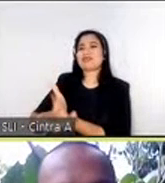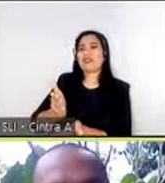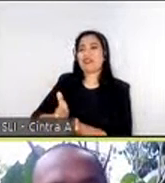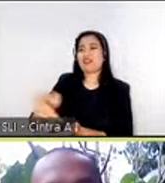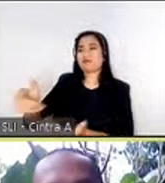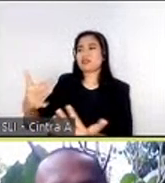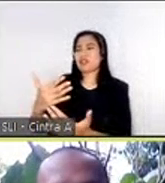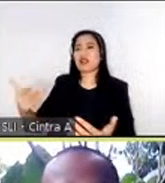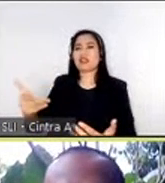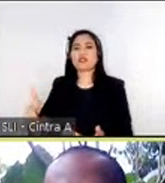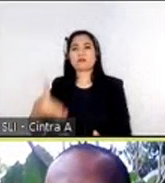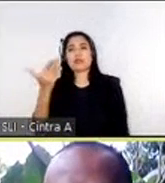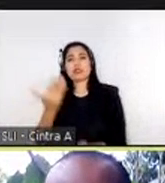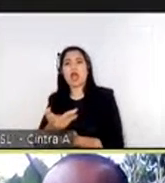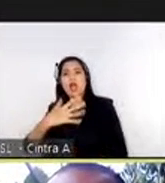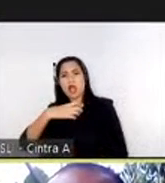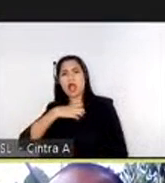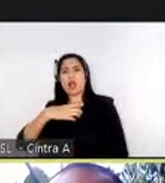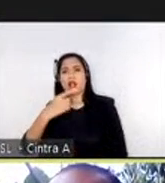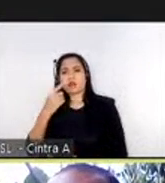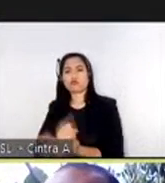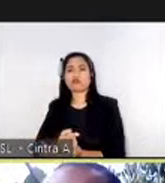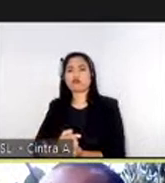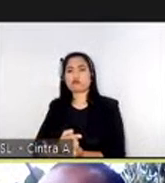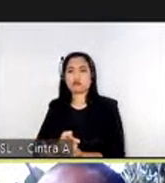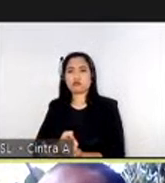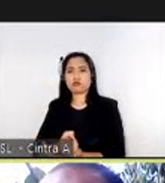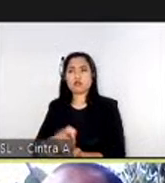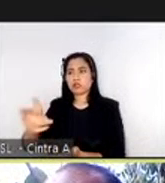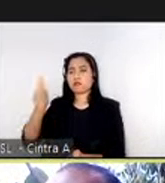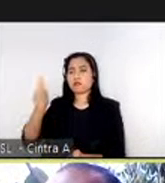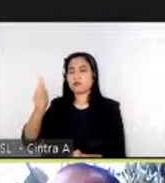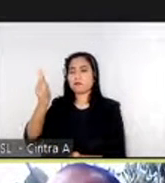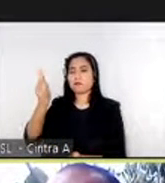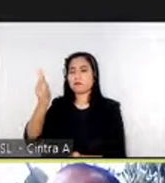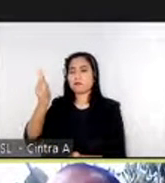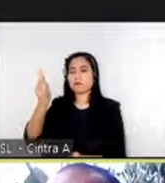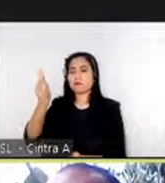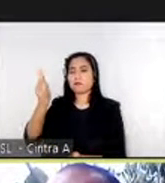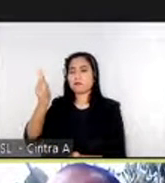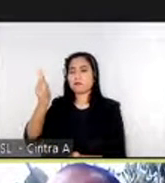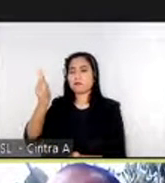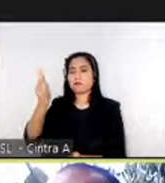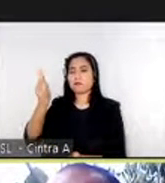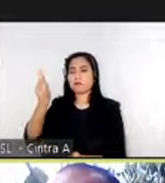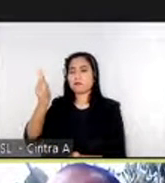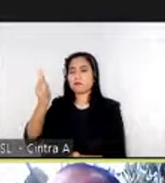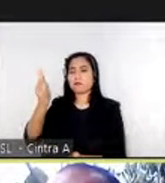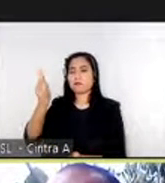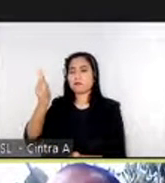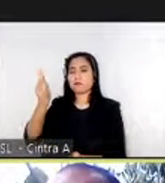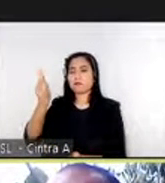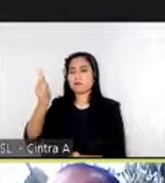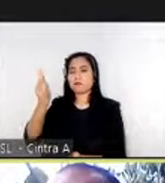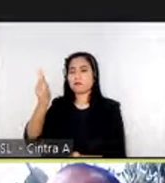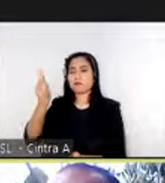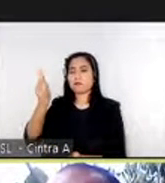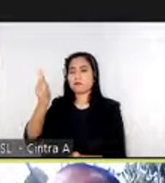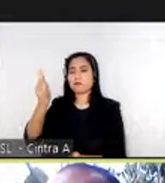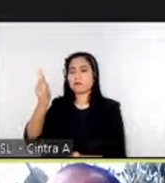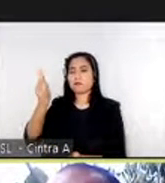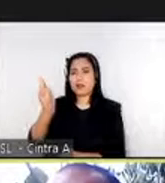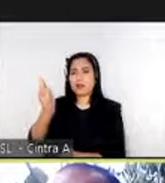haknya bahkan di Sumatera Selatan di kebun sawit itu sampai dua petani itu ee